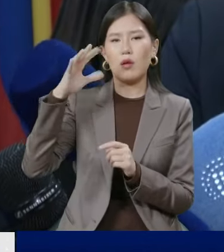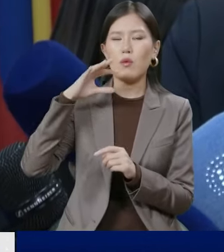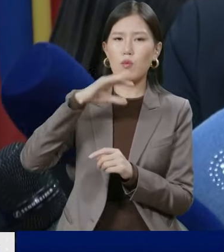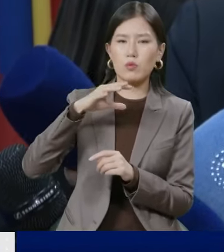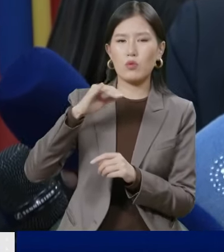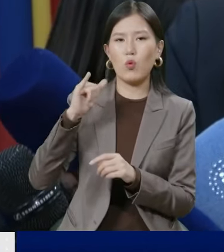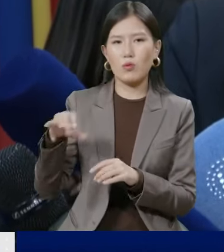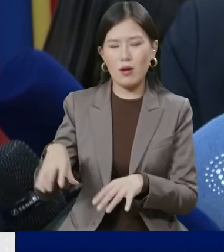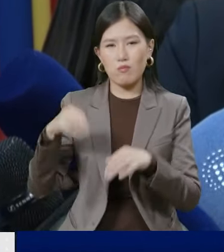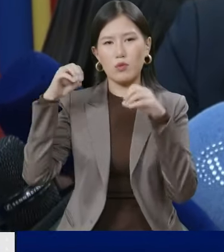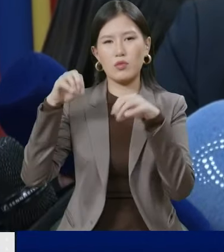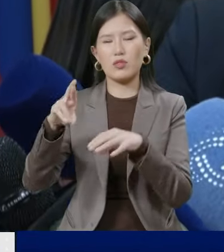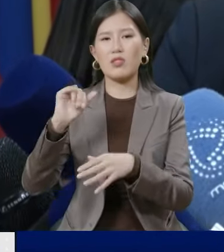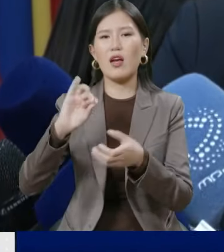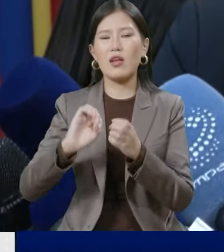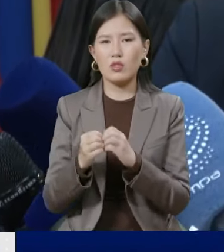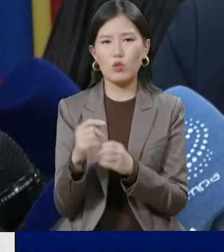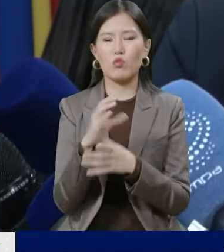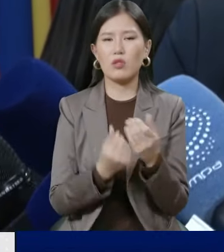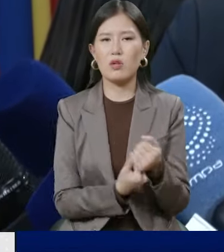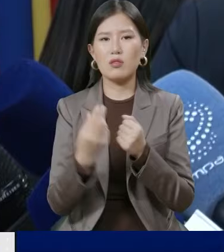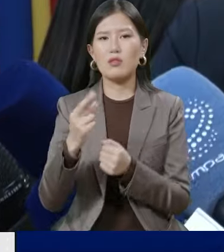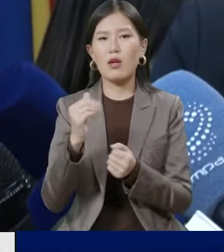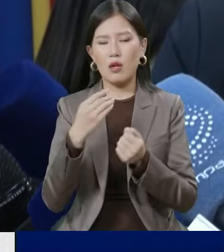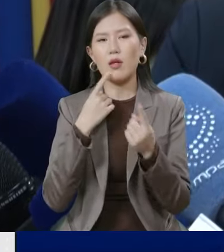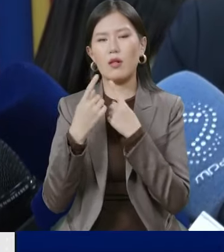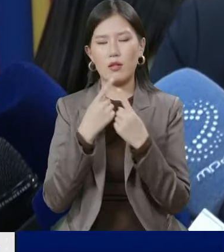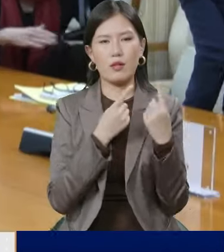хийх, хөрөнгө оруулалтыг яаж татах вэ гэдэг асуудлыг ярилцсан.